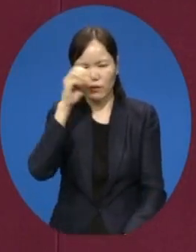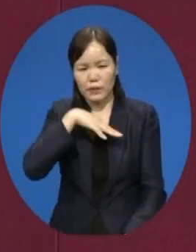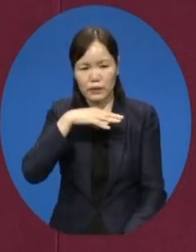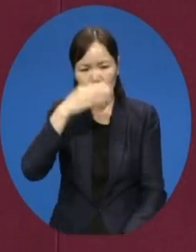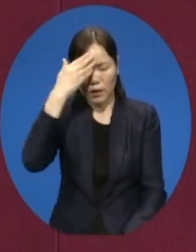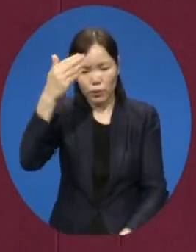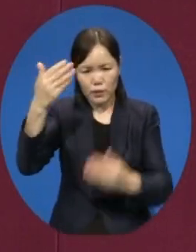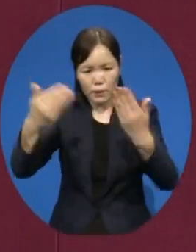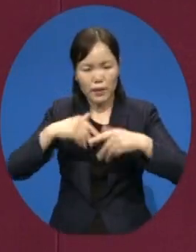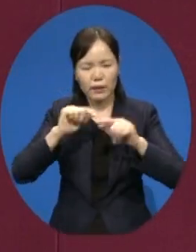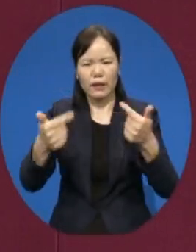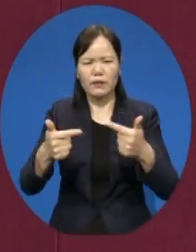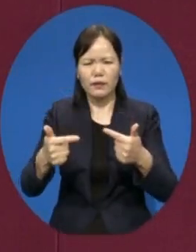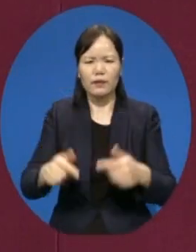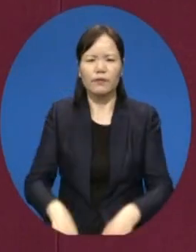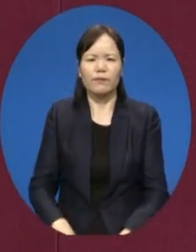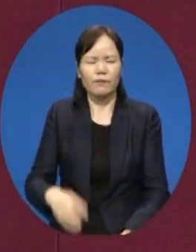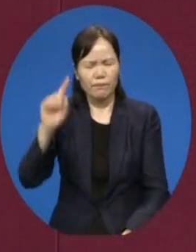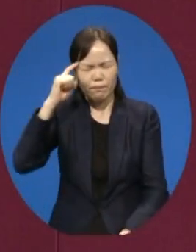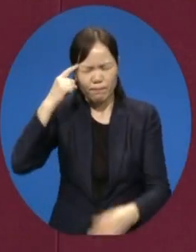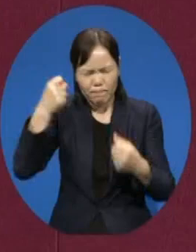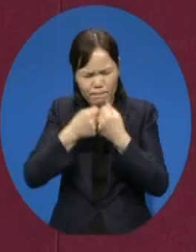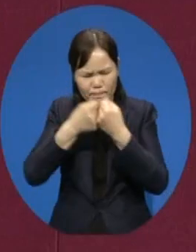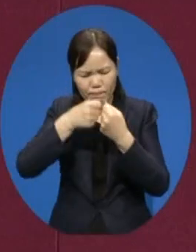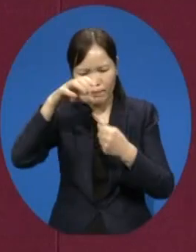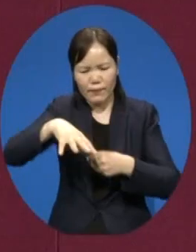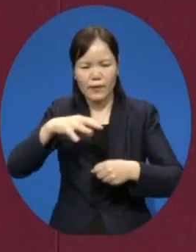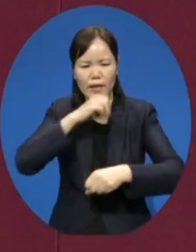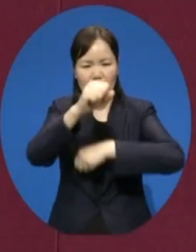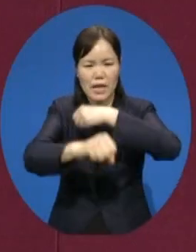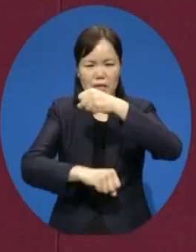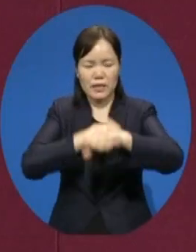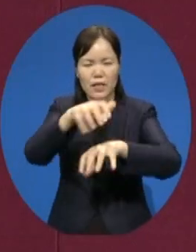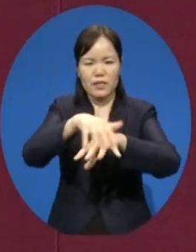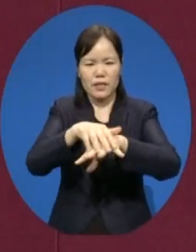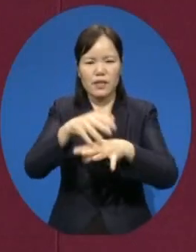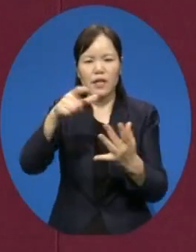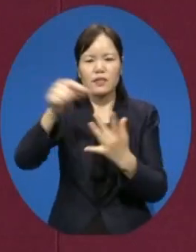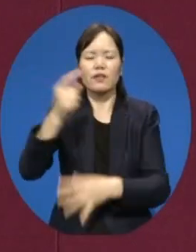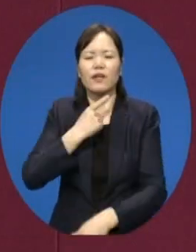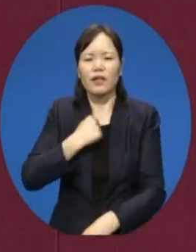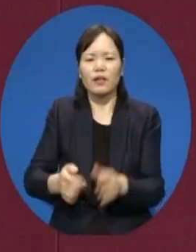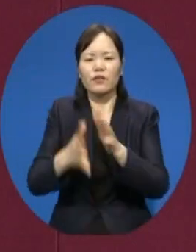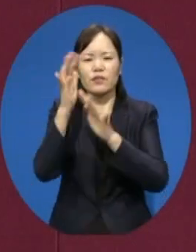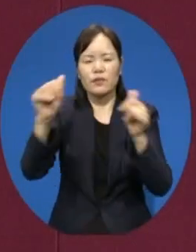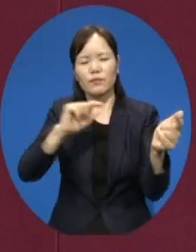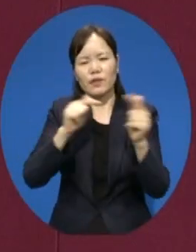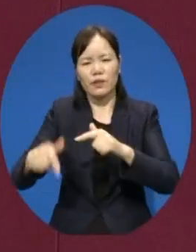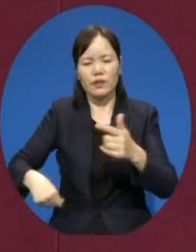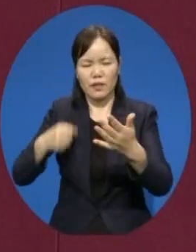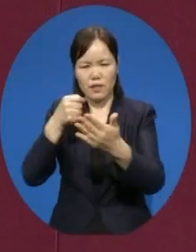아닙니다. 치열한 이념의 각축장에서 자유민주주의 체제를 선택했던 시민들의 위대한 결단,